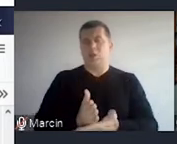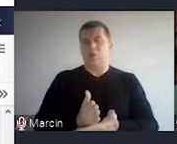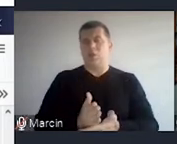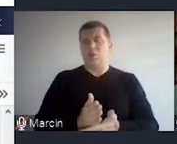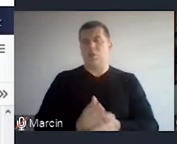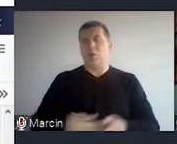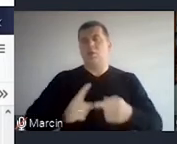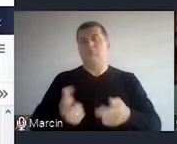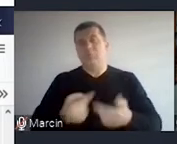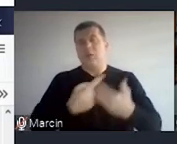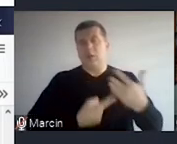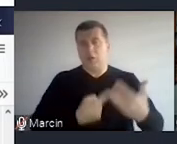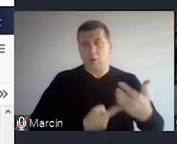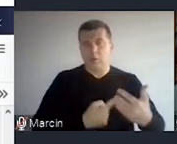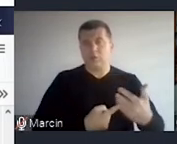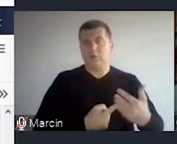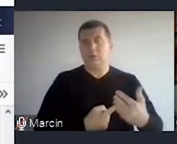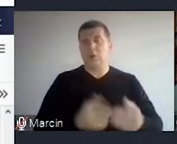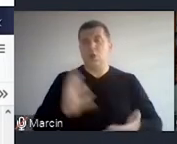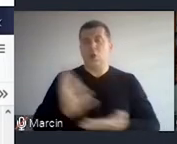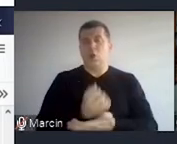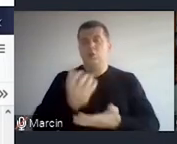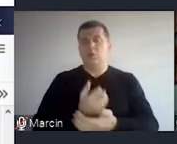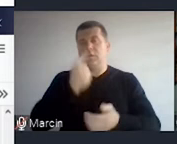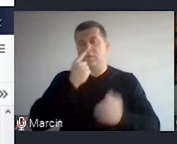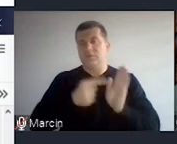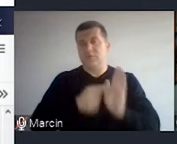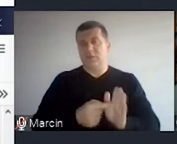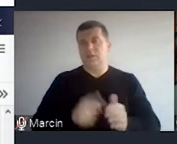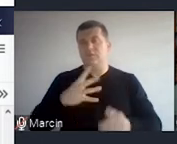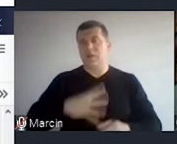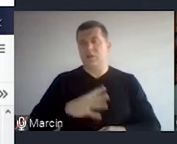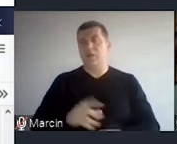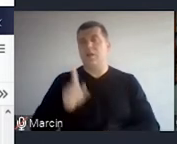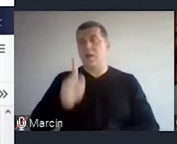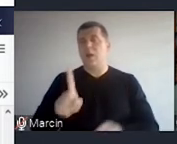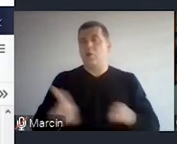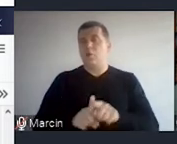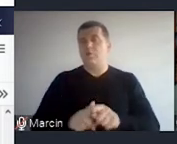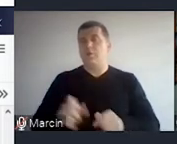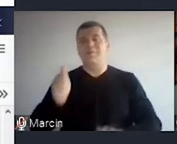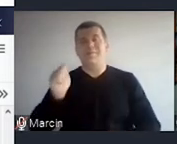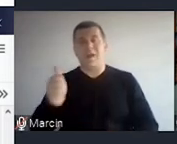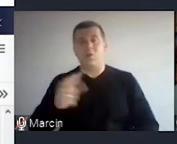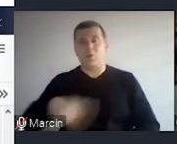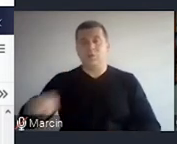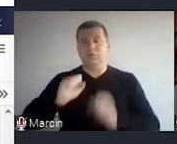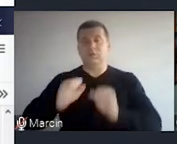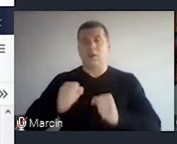po ilości osiągniętego wskaźnika, po wartości wskaźnika, ale również po jakości tych